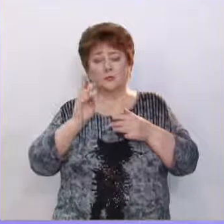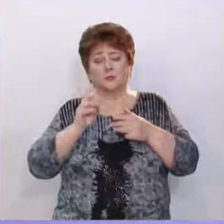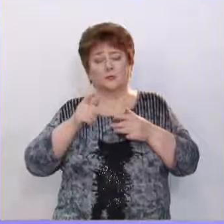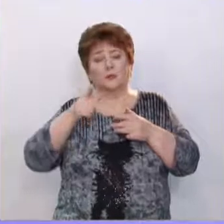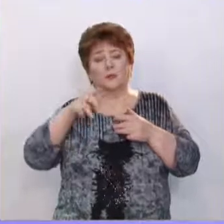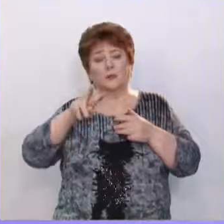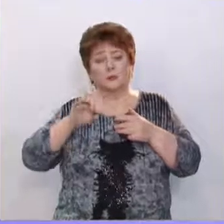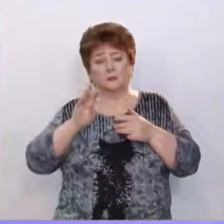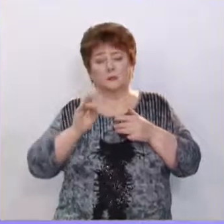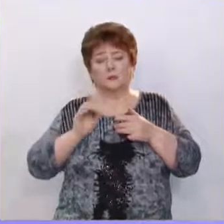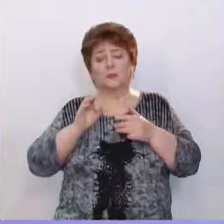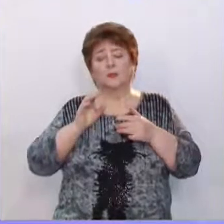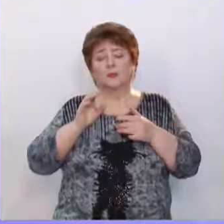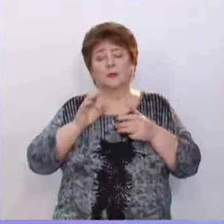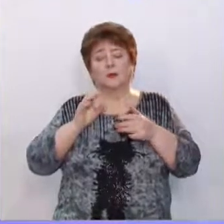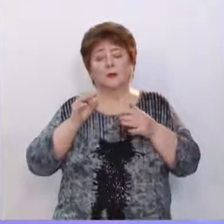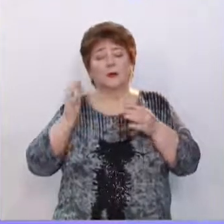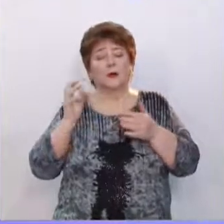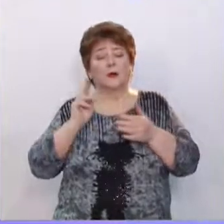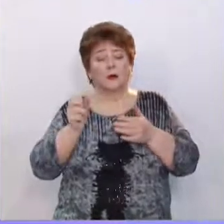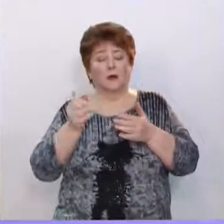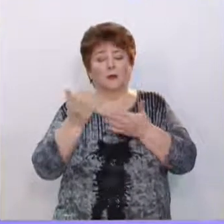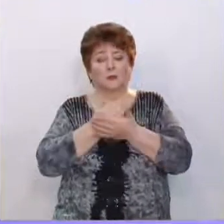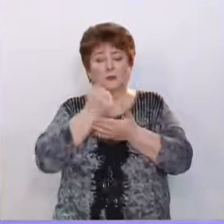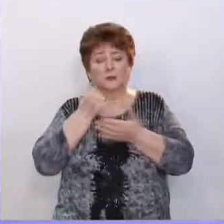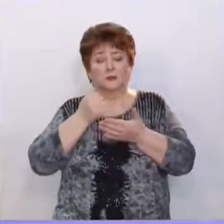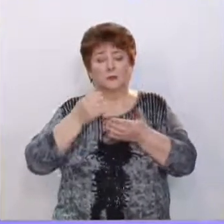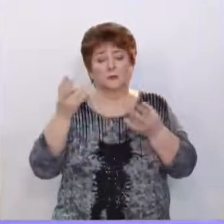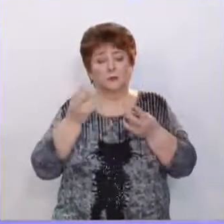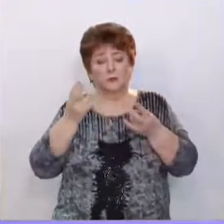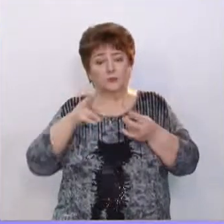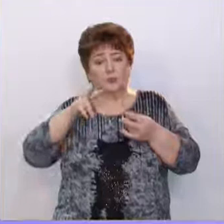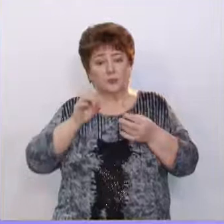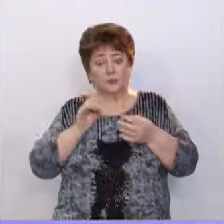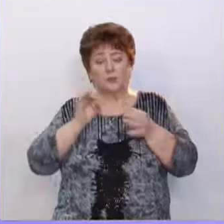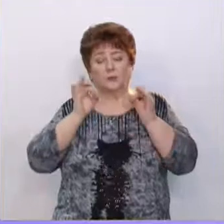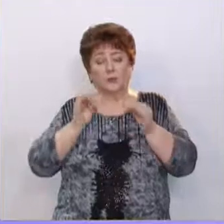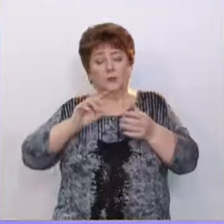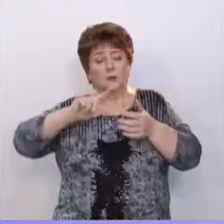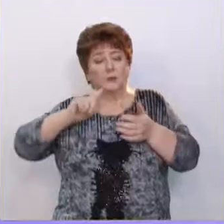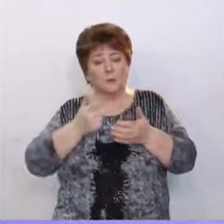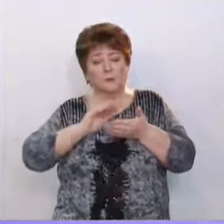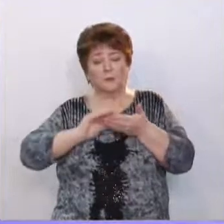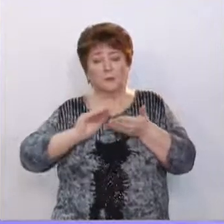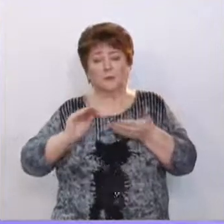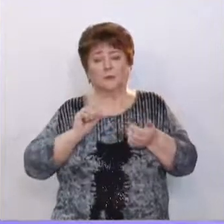на конце слова. Как определить, нужна ли после них постановка мягкого знака?